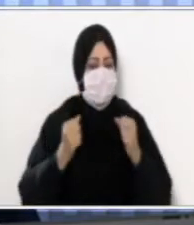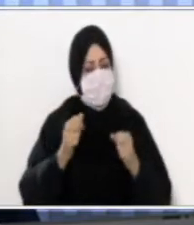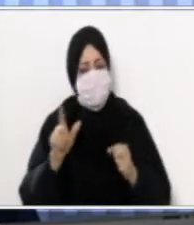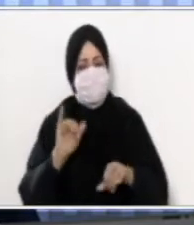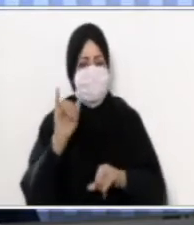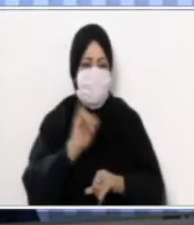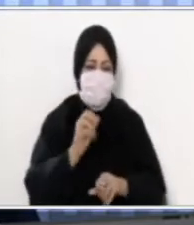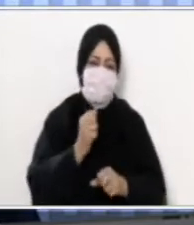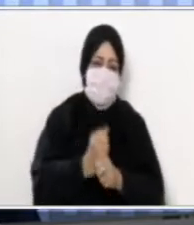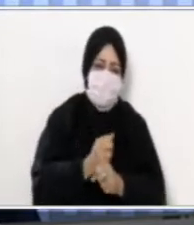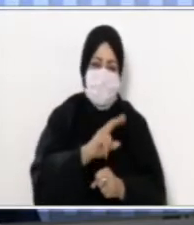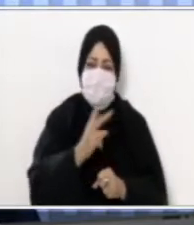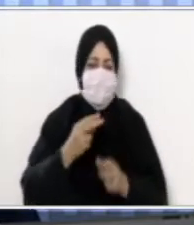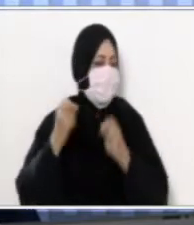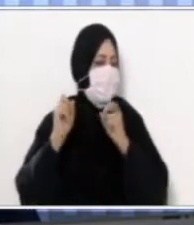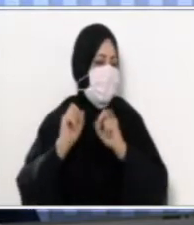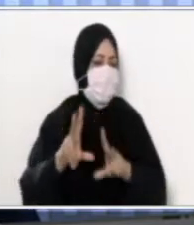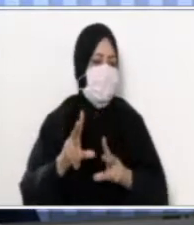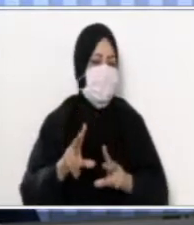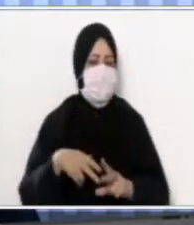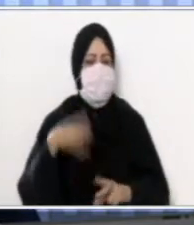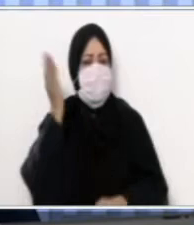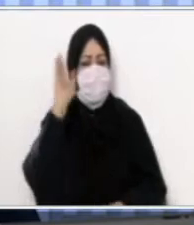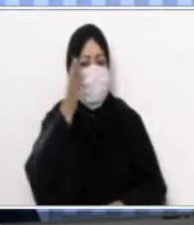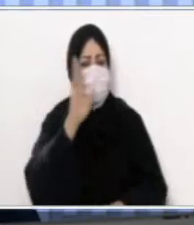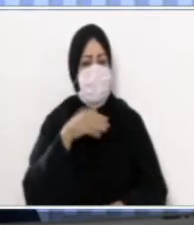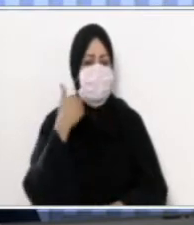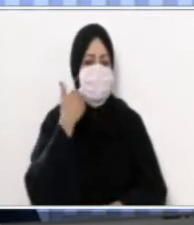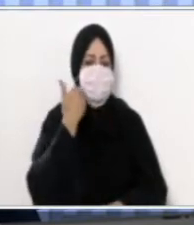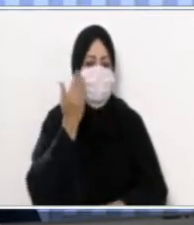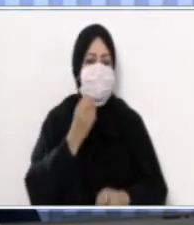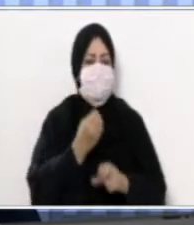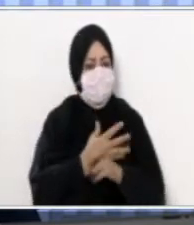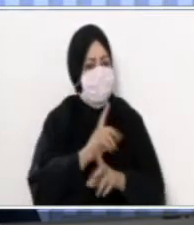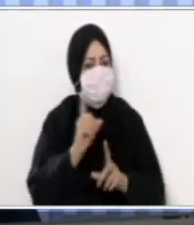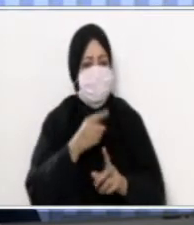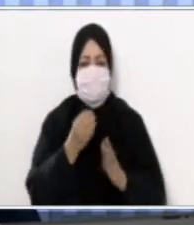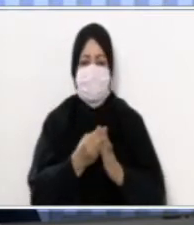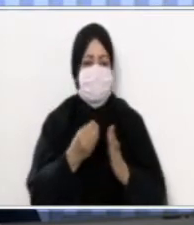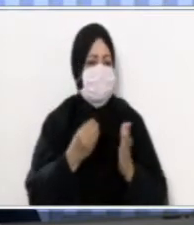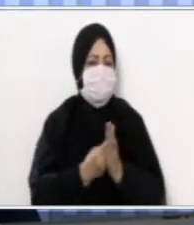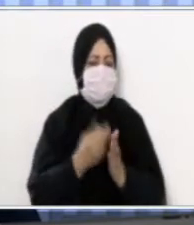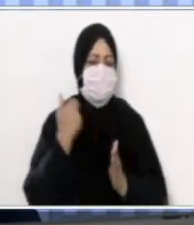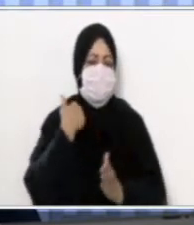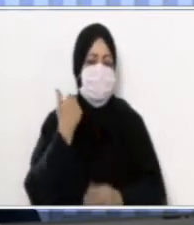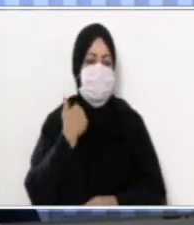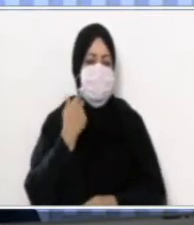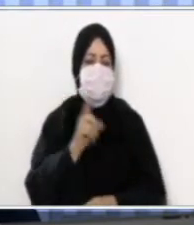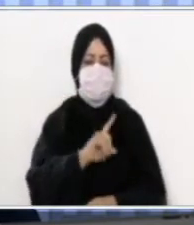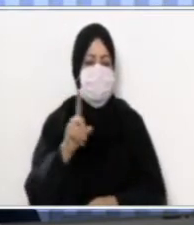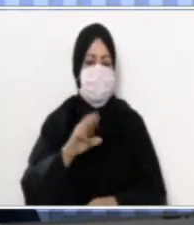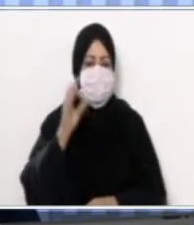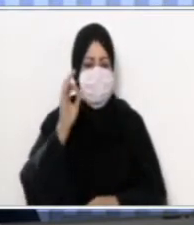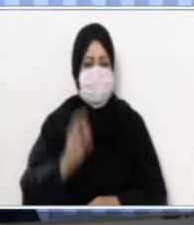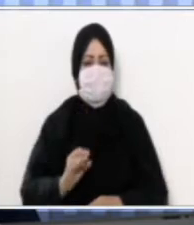مانعا من قيادتها ليست صحيحة وليست في موضعها، بل لها أن تقود السيارة وتذهب بها إلى أماكن